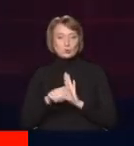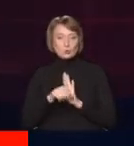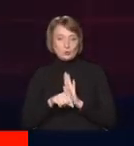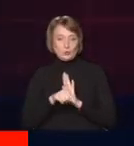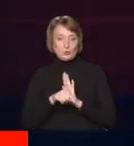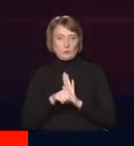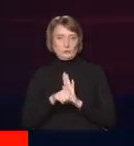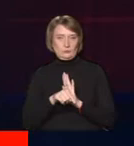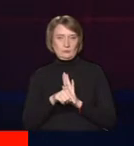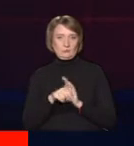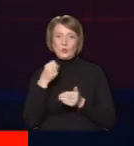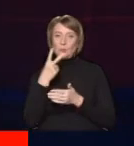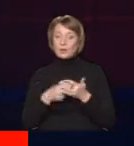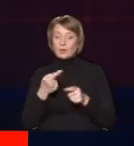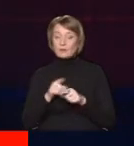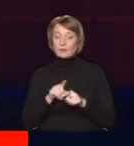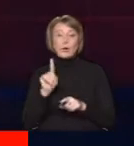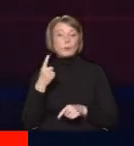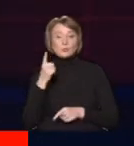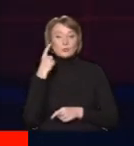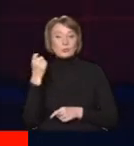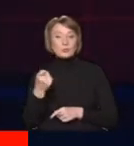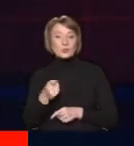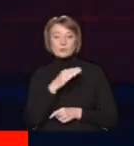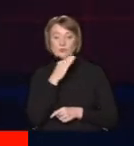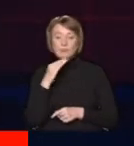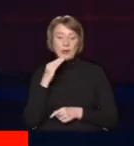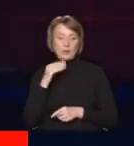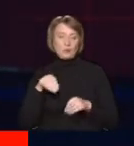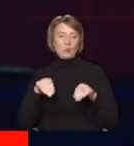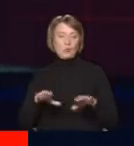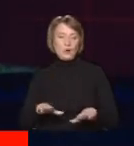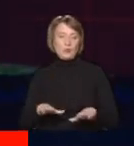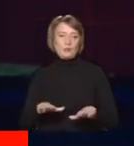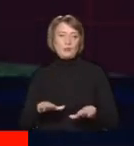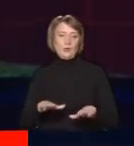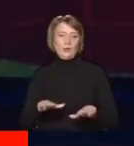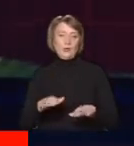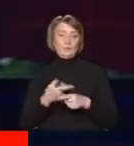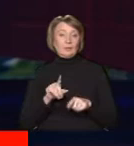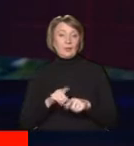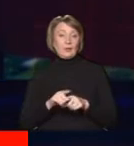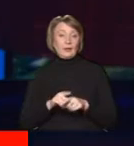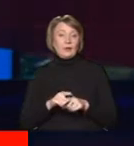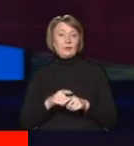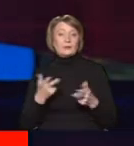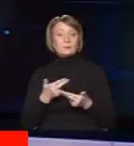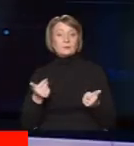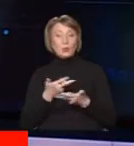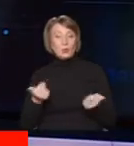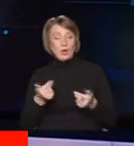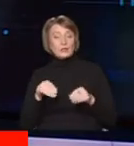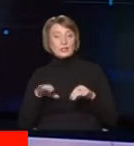цю судову справу. А чому не повідомив? А насправді таких рішень дуже багато. І якщо б був складений прецедент, що от, бачите, можна все ж таки